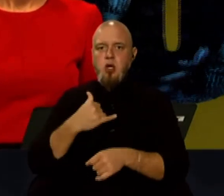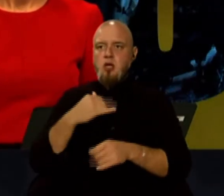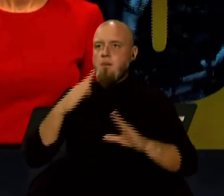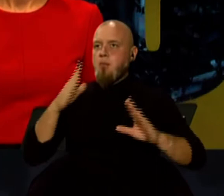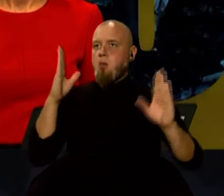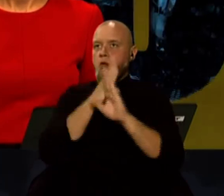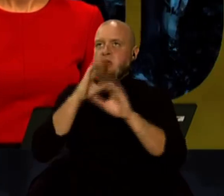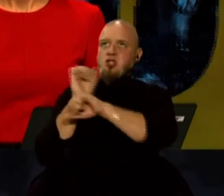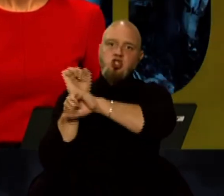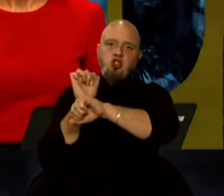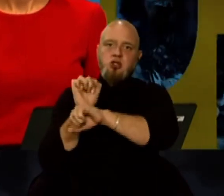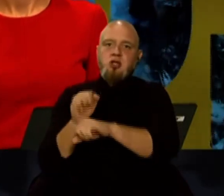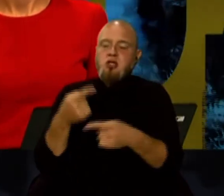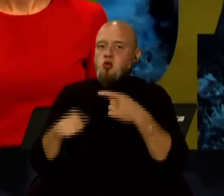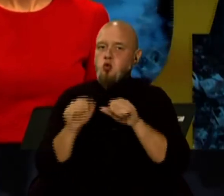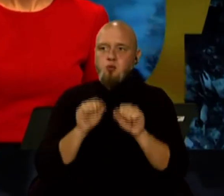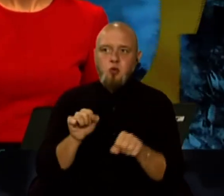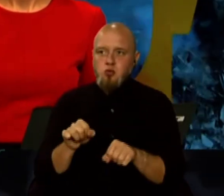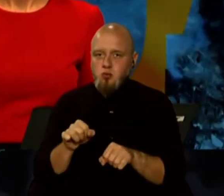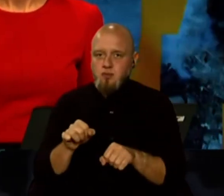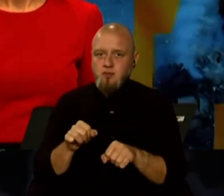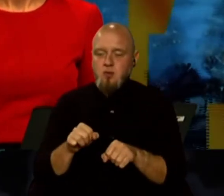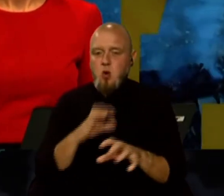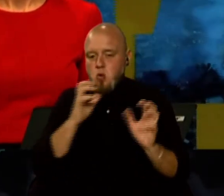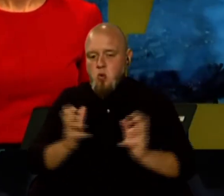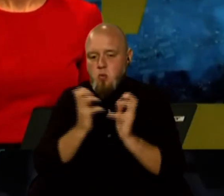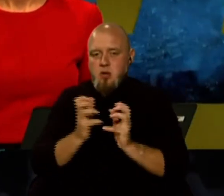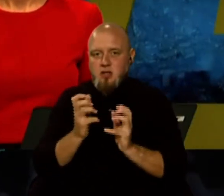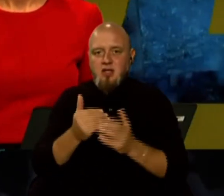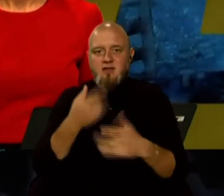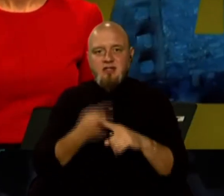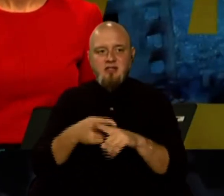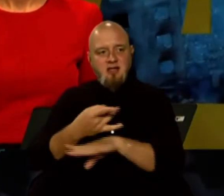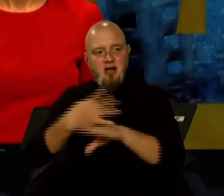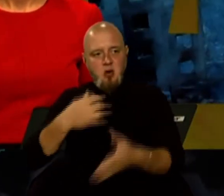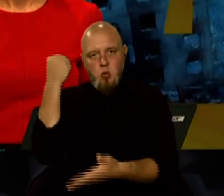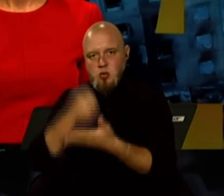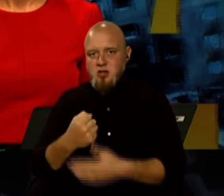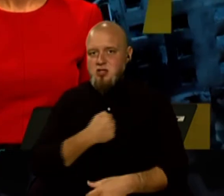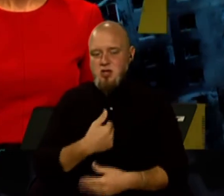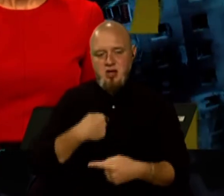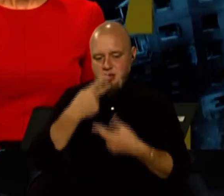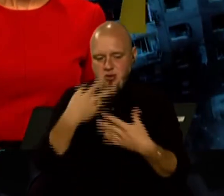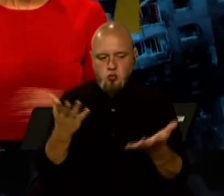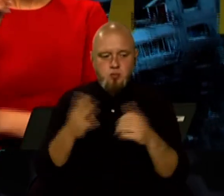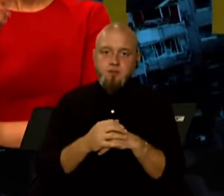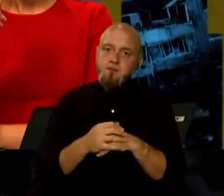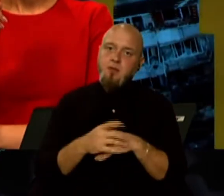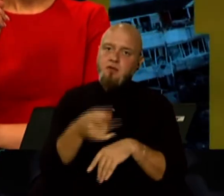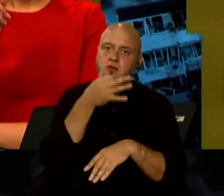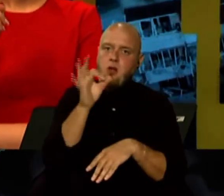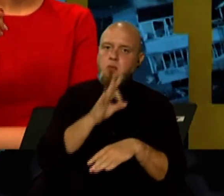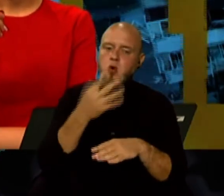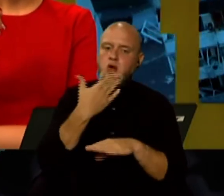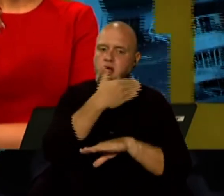щит. Іншого способу уберегтися від цих ракетних ударів, на жаль, я не бачу. От ви сказали про